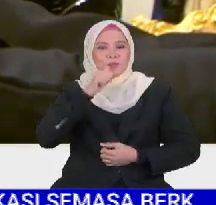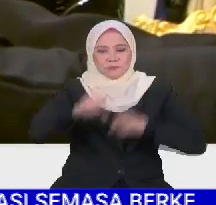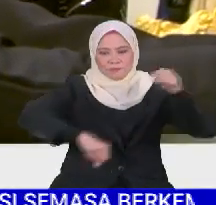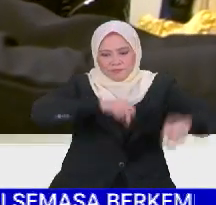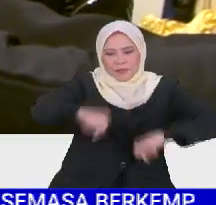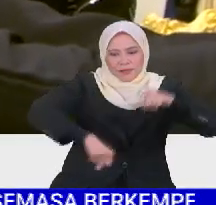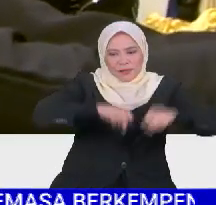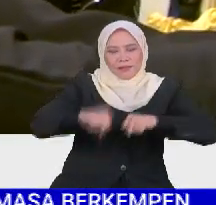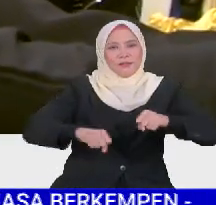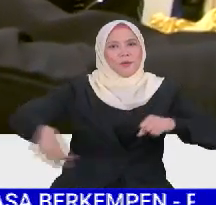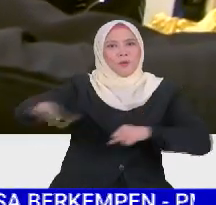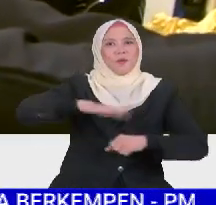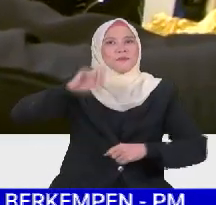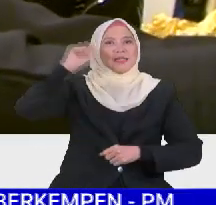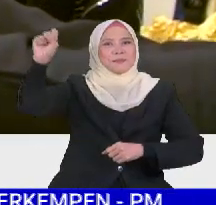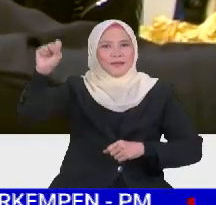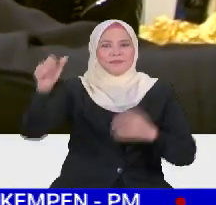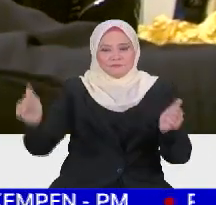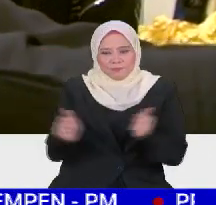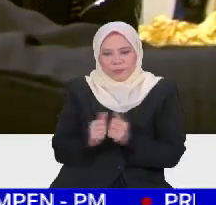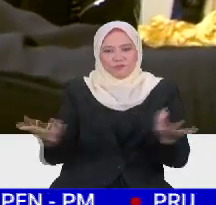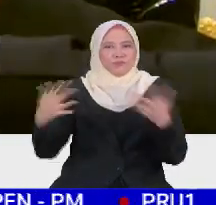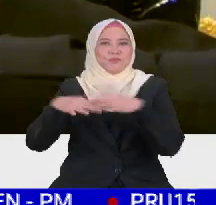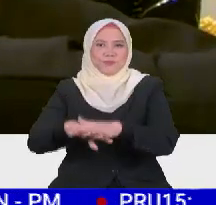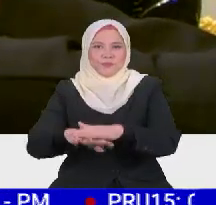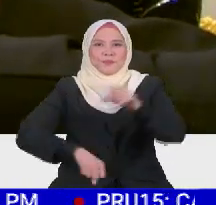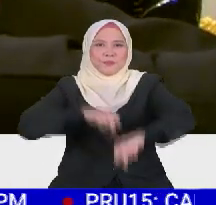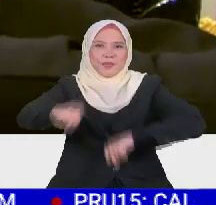untuk bersama-sama kayu masih kecil